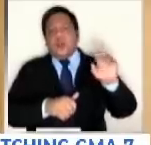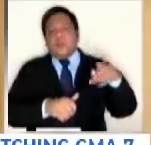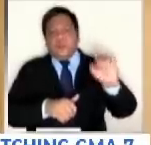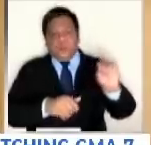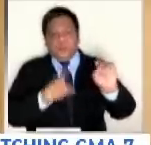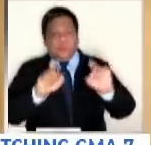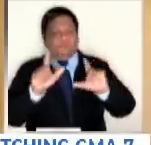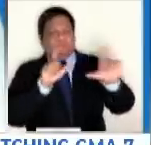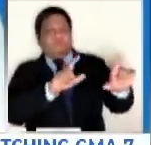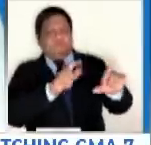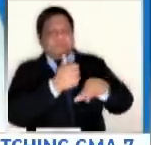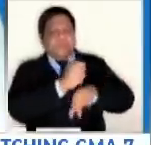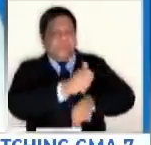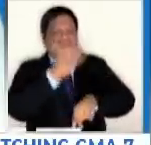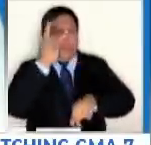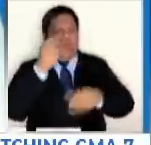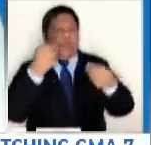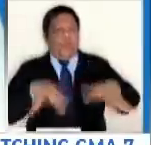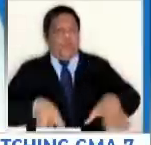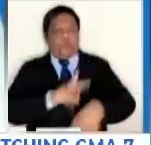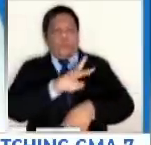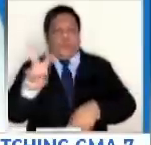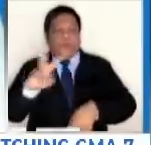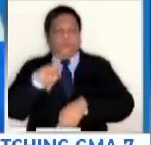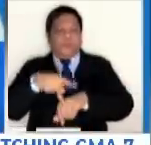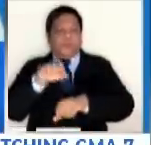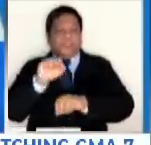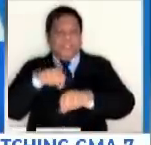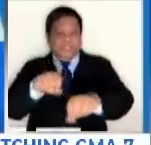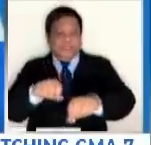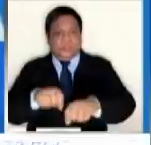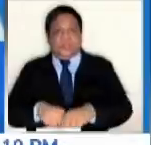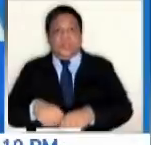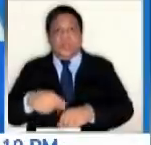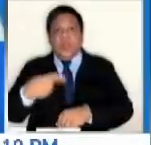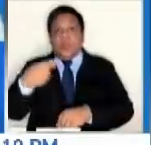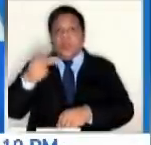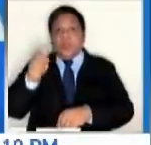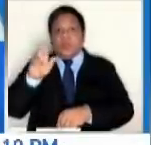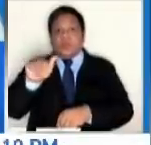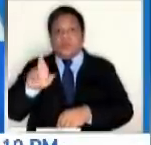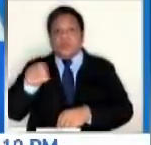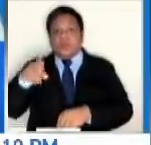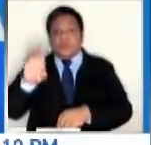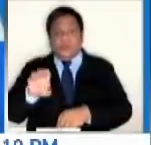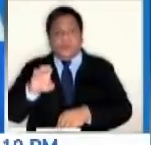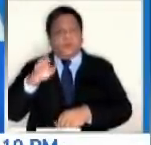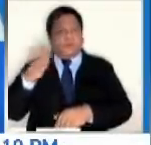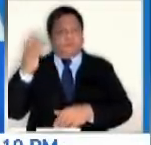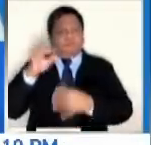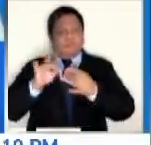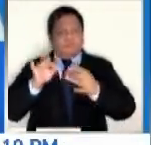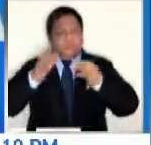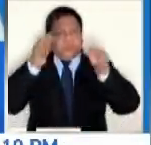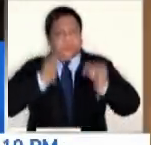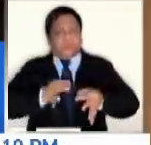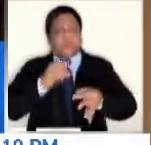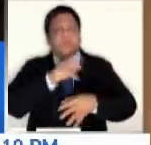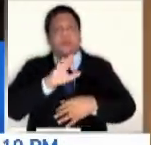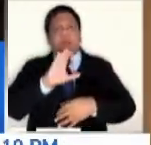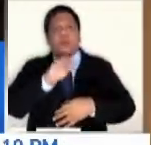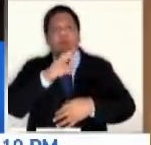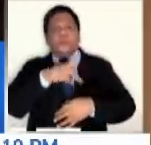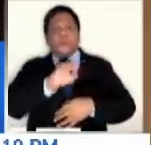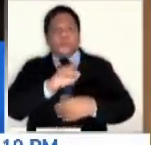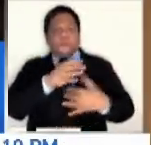Sea. Binanggit ni Presidential Spokesperson Harry Roque ang desisyon noon sa Korte Suprema na isinulat ni Carpio na nagbabasura sa petisyon nila